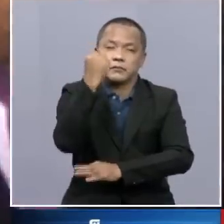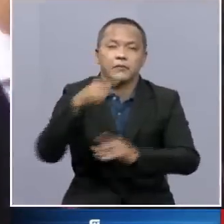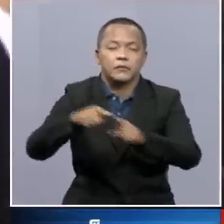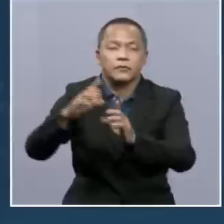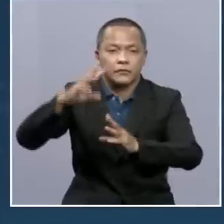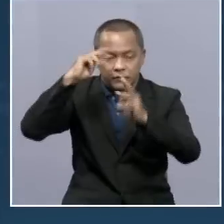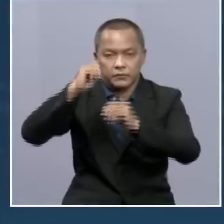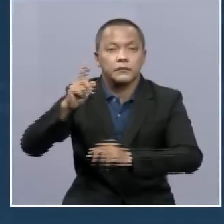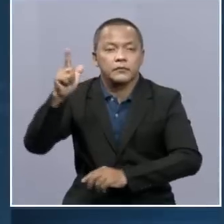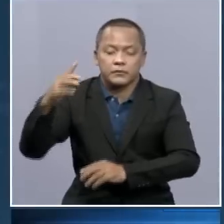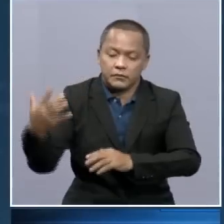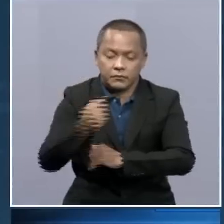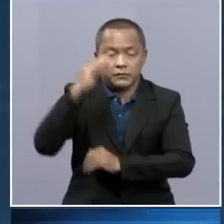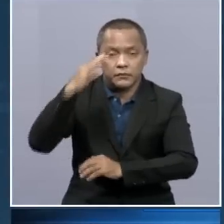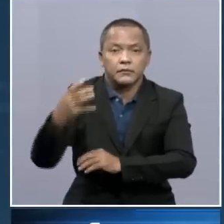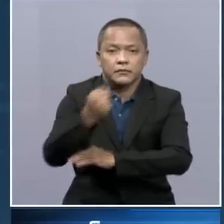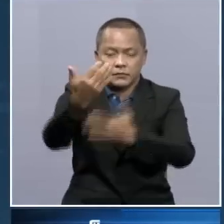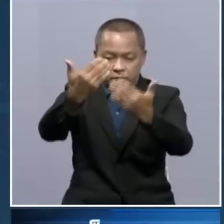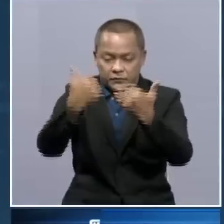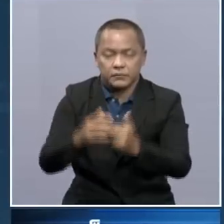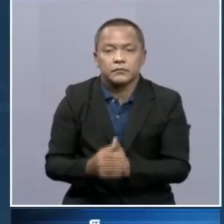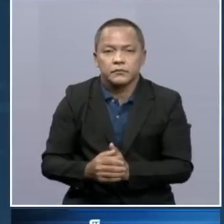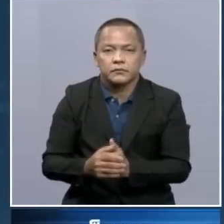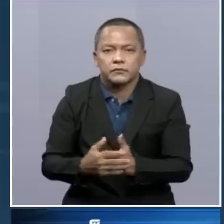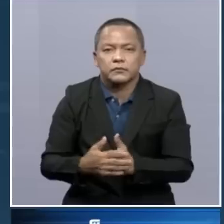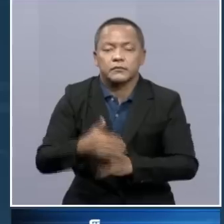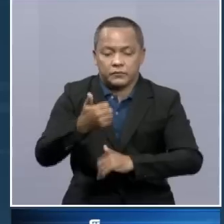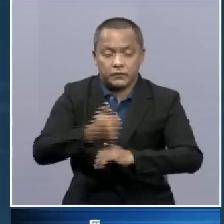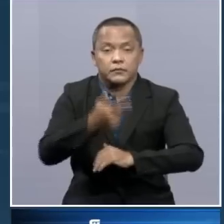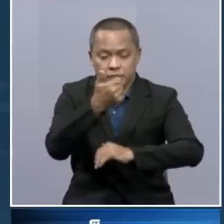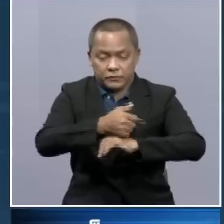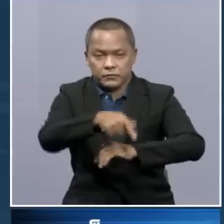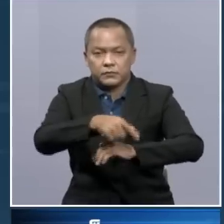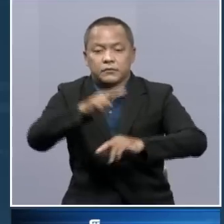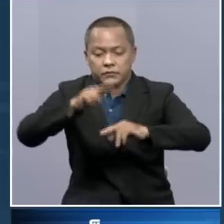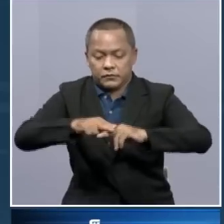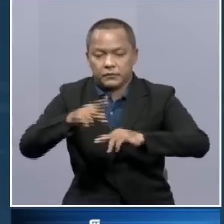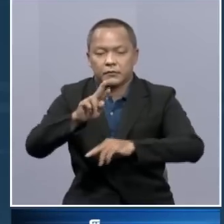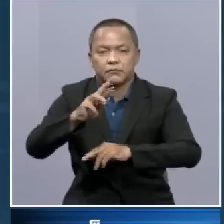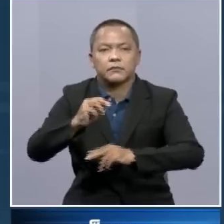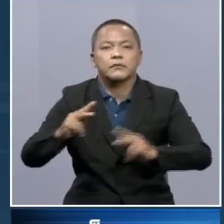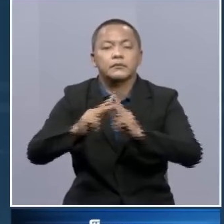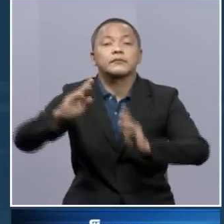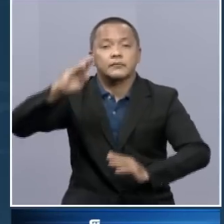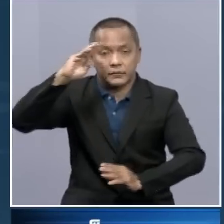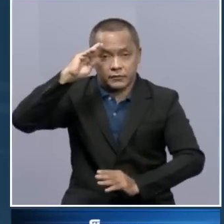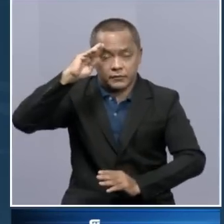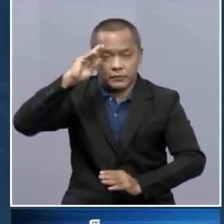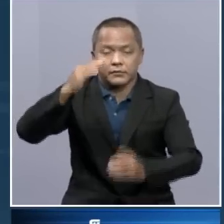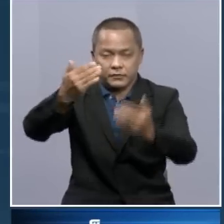าลของคุณทักษิณแล้วตอนนั้นเองเนี่ยพลเอกธรรมรักษ์นั่งเป็นรัฐมนตรีว่าการกระทรวงกลาโหม